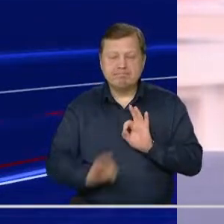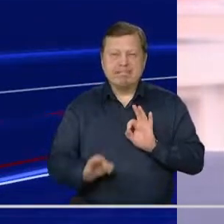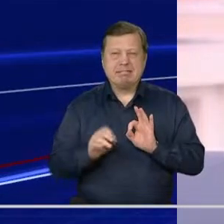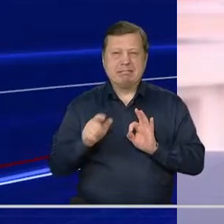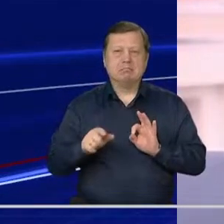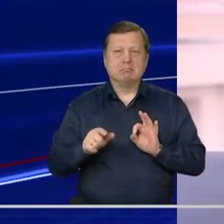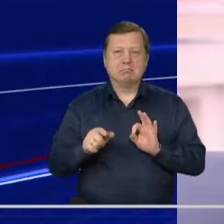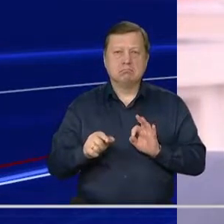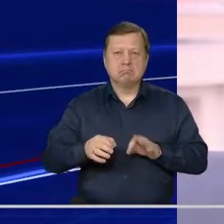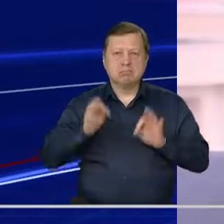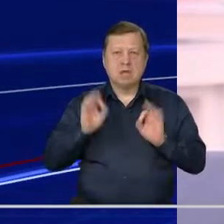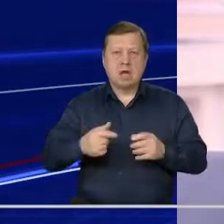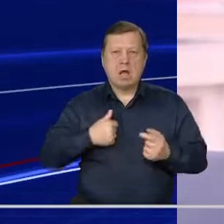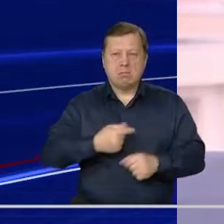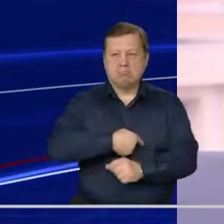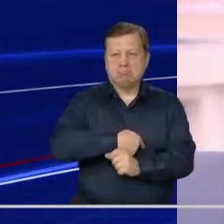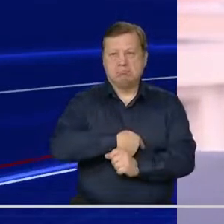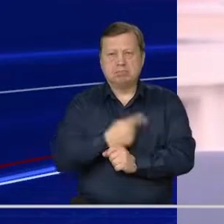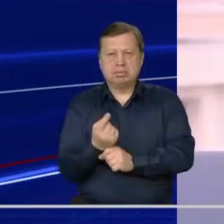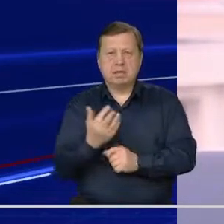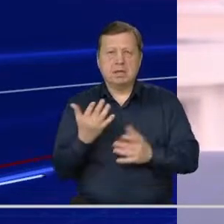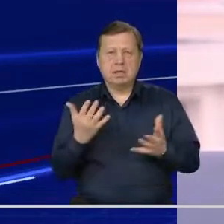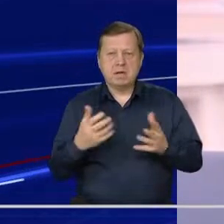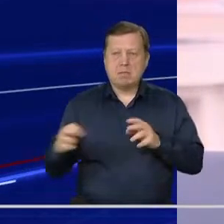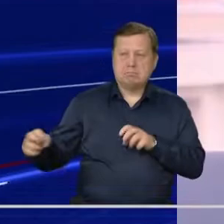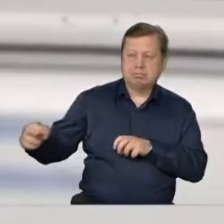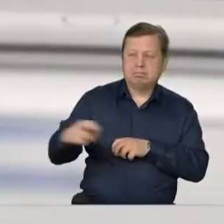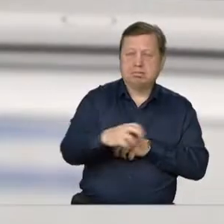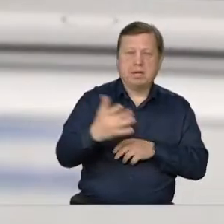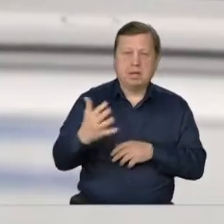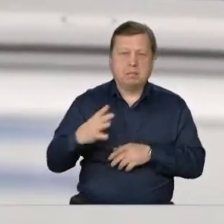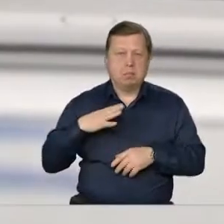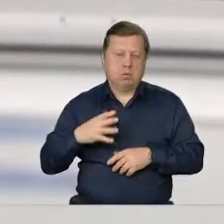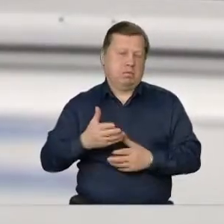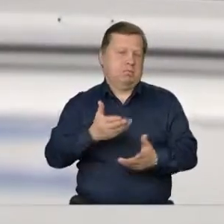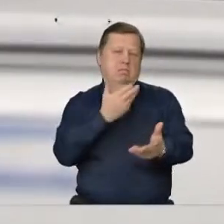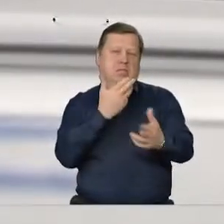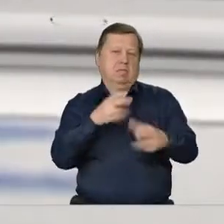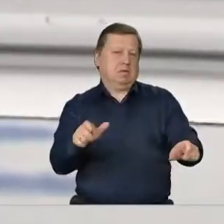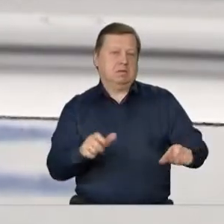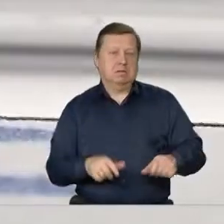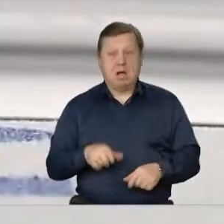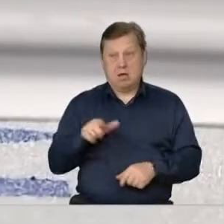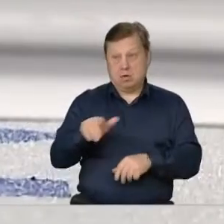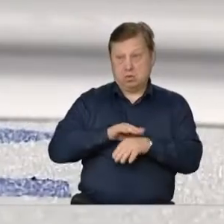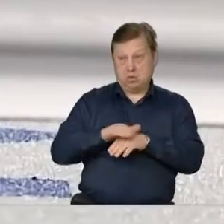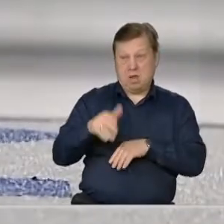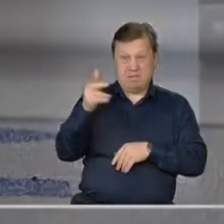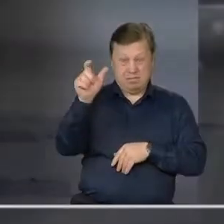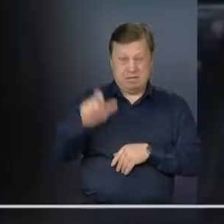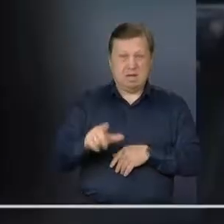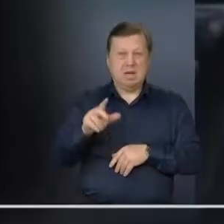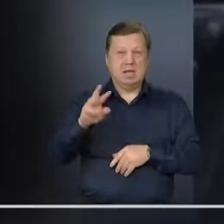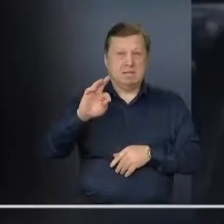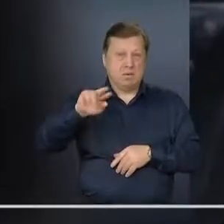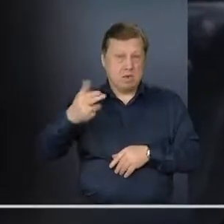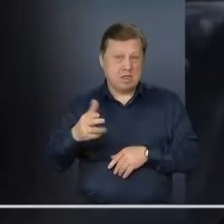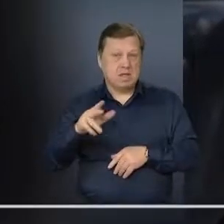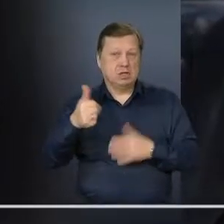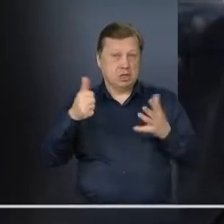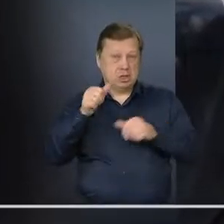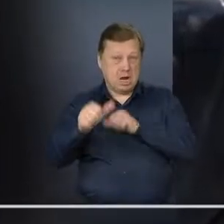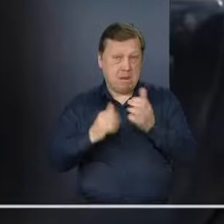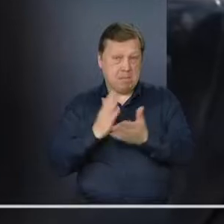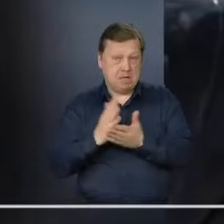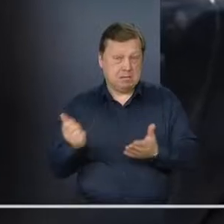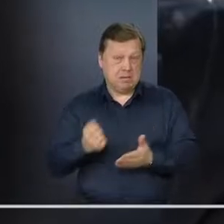Z jaką prędkością na przykład weszła tapasta pani na pasy gdy okazało się że gwiazda telewizji TVN Piotr Kraśko jeździł 6 lat